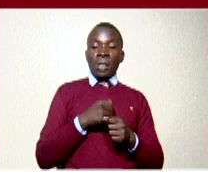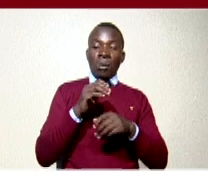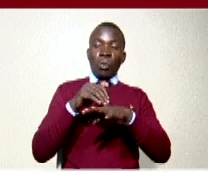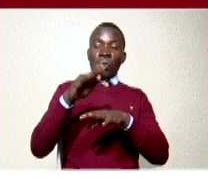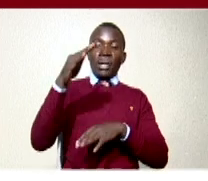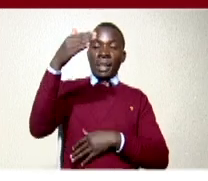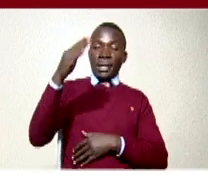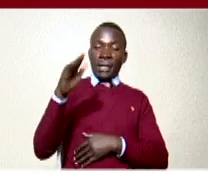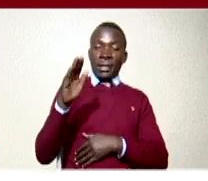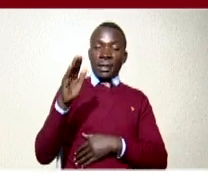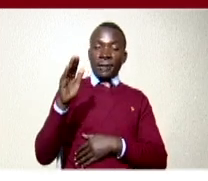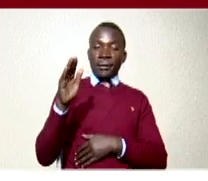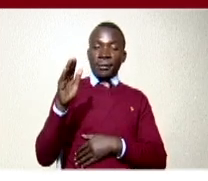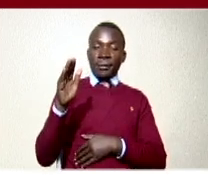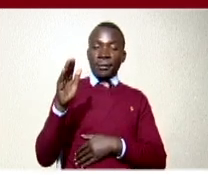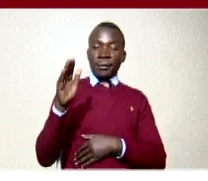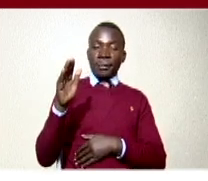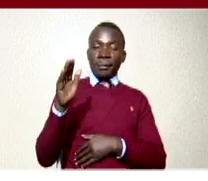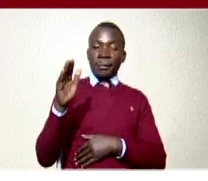rwohereje mu mahanga